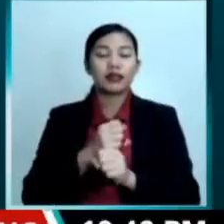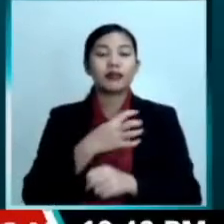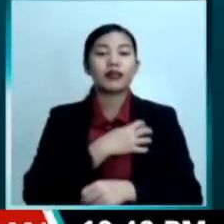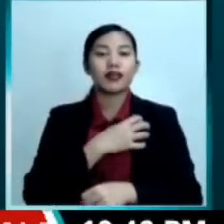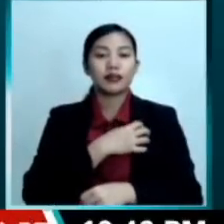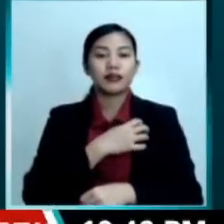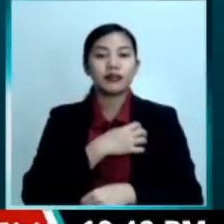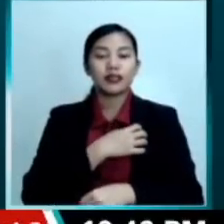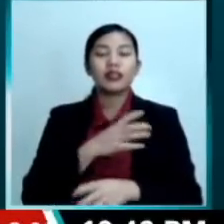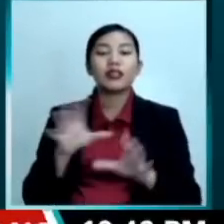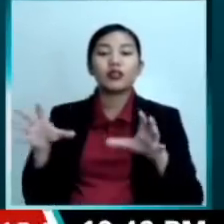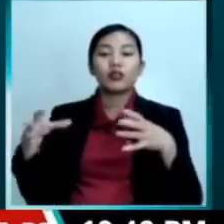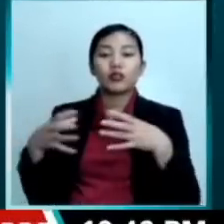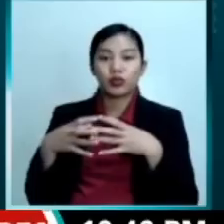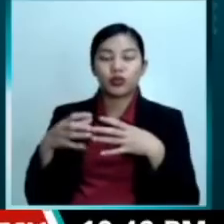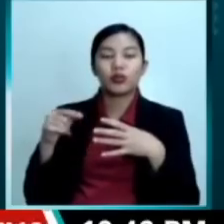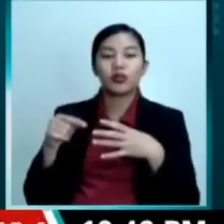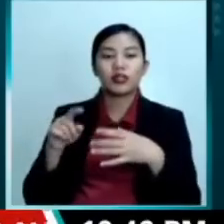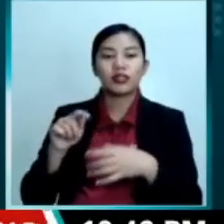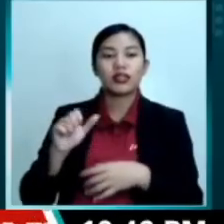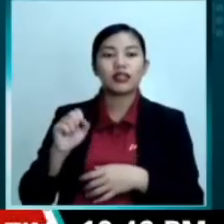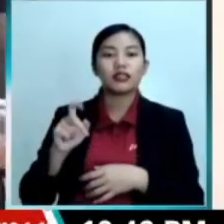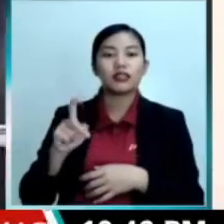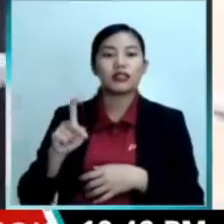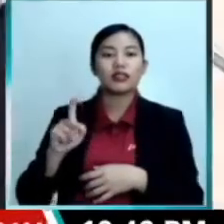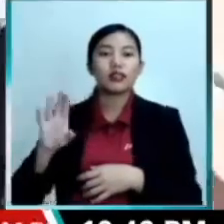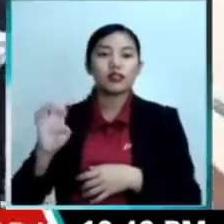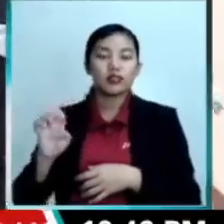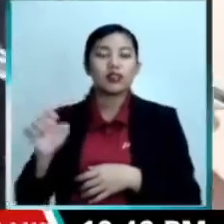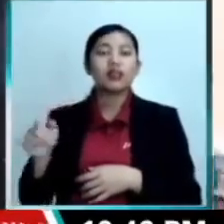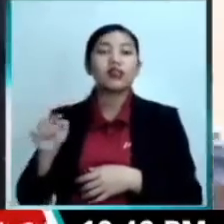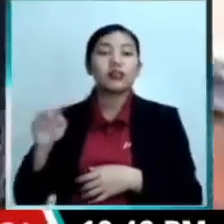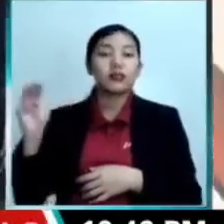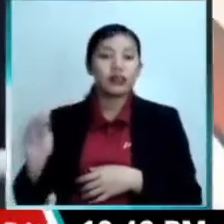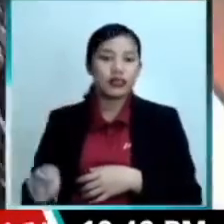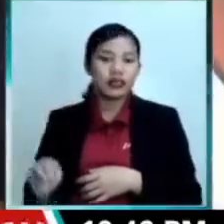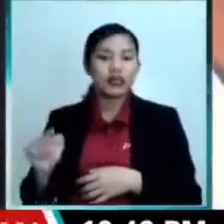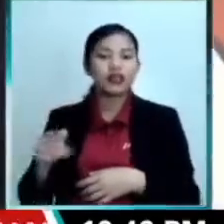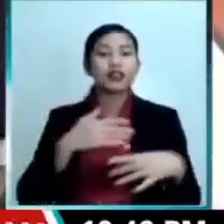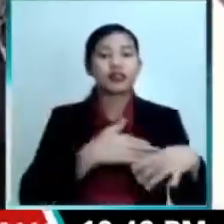Security Task Group Manila at Security Task Group Davao. Mariz Umali, GMA News.